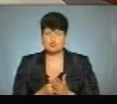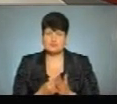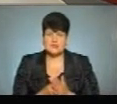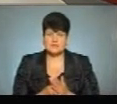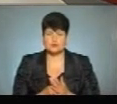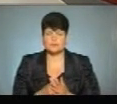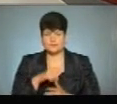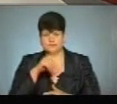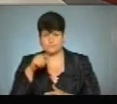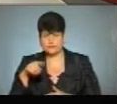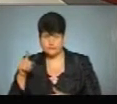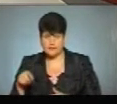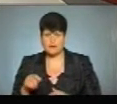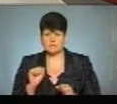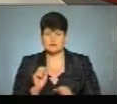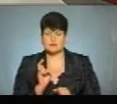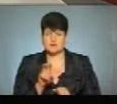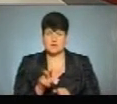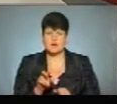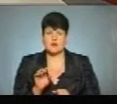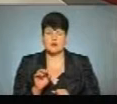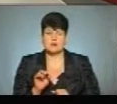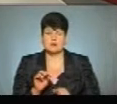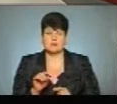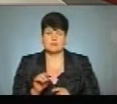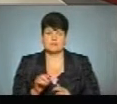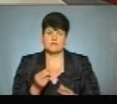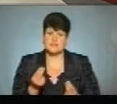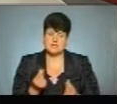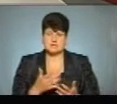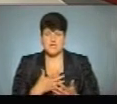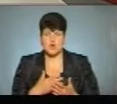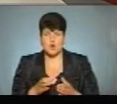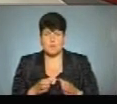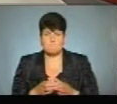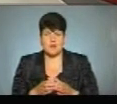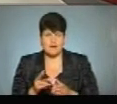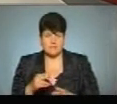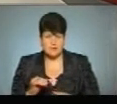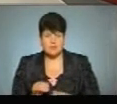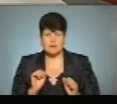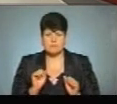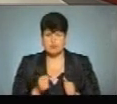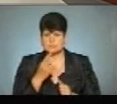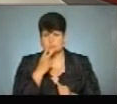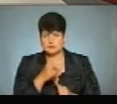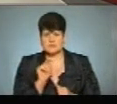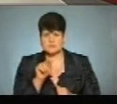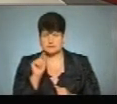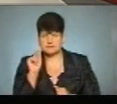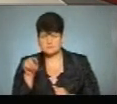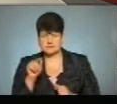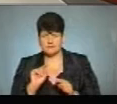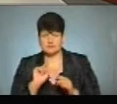інфографіки. Просто зайшовши на сайт в розділ «Фінанси громади», можна клікнути безпосередньо, там є доходи і витрати пооб'єктно, і можна клікнути,